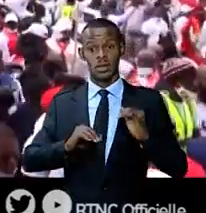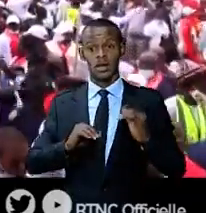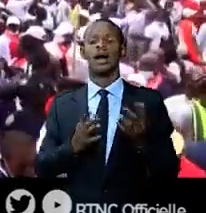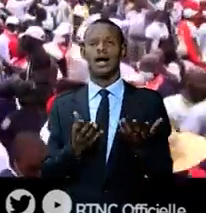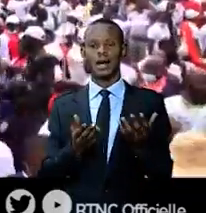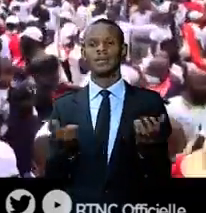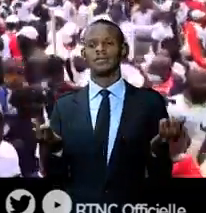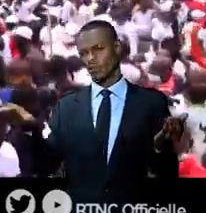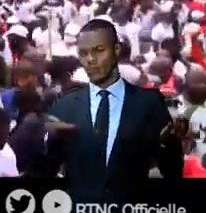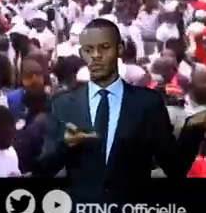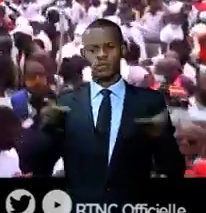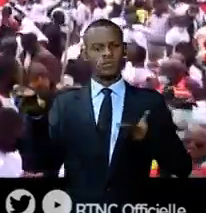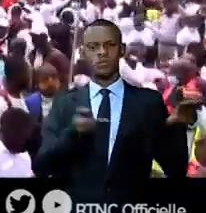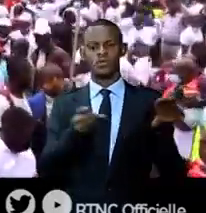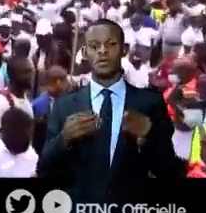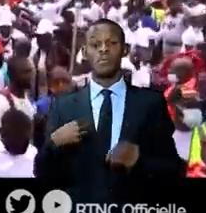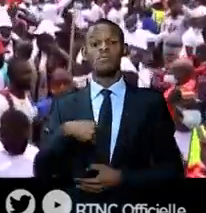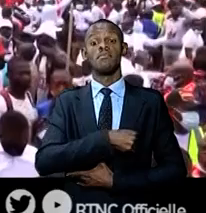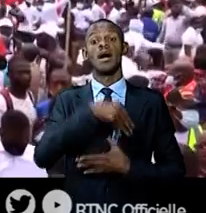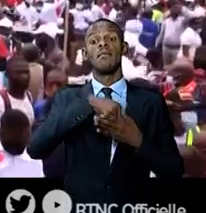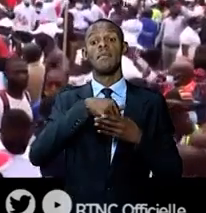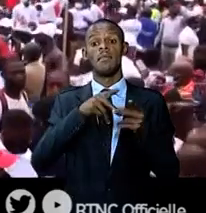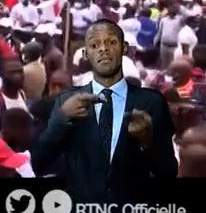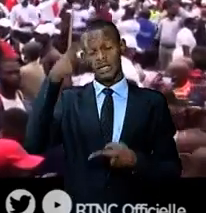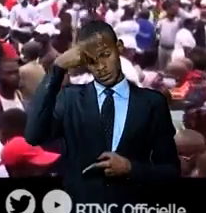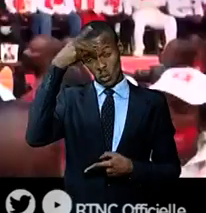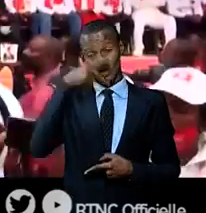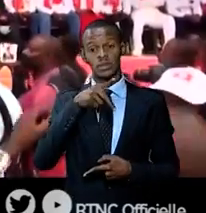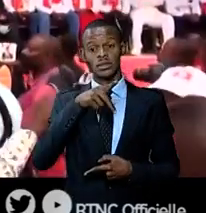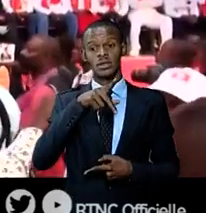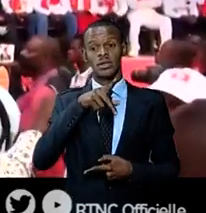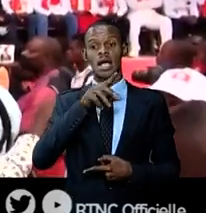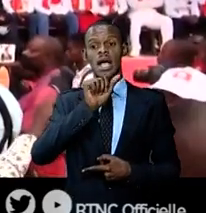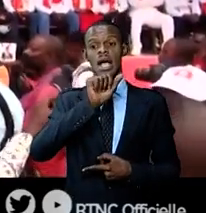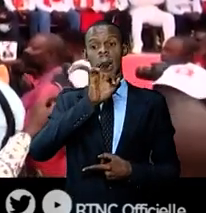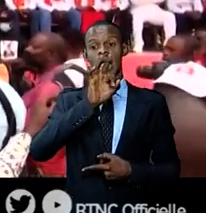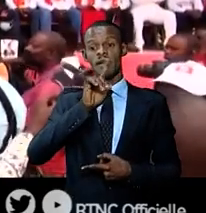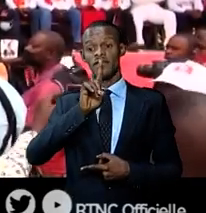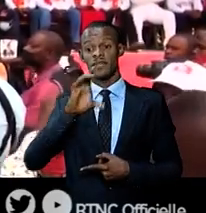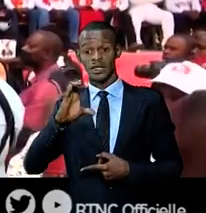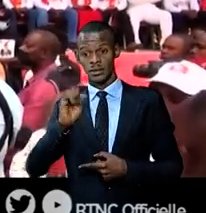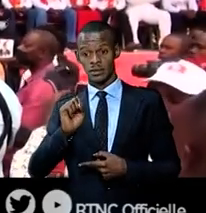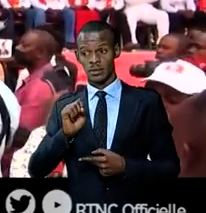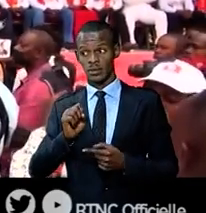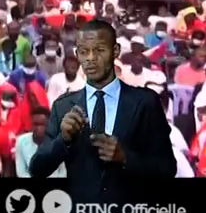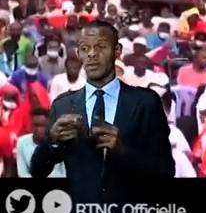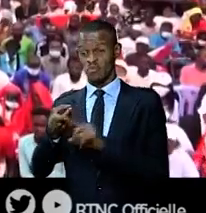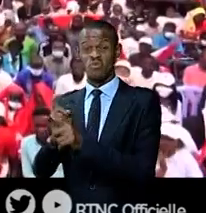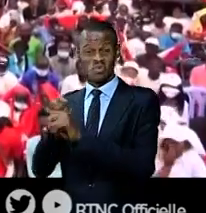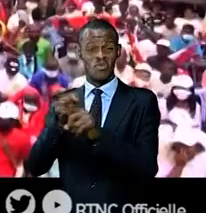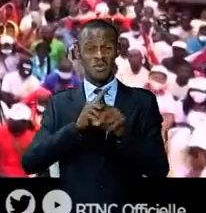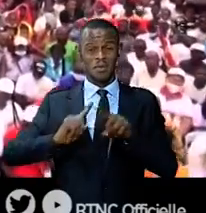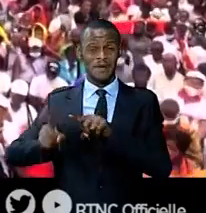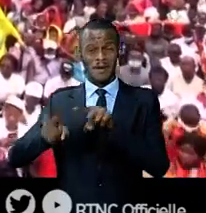tous les coins et recoins de la capitale et même des provinces. Ces cadres, militants et sympathisants de la deuxième force politique de